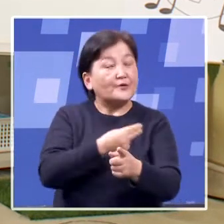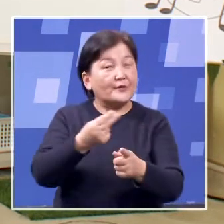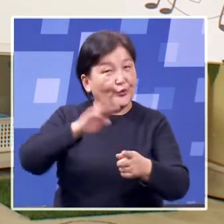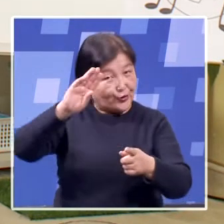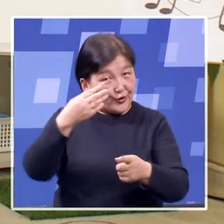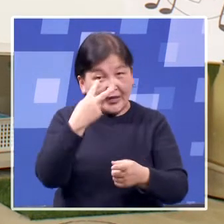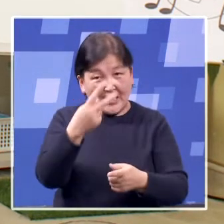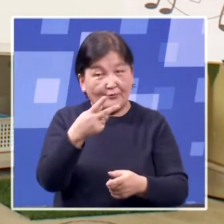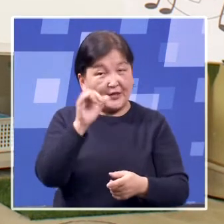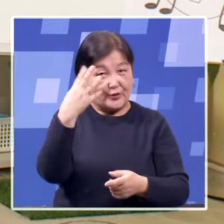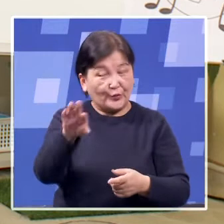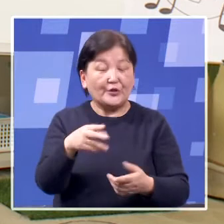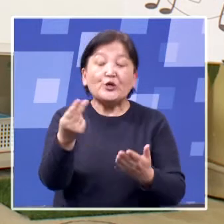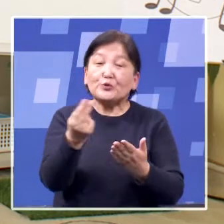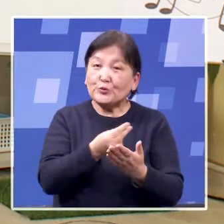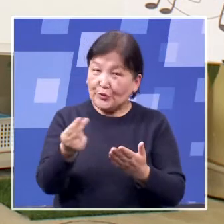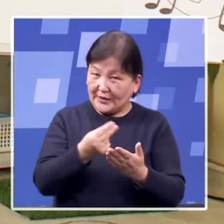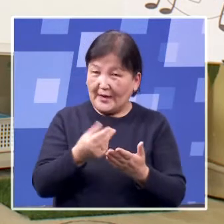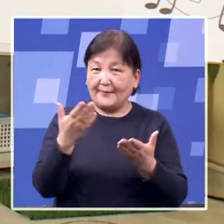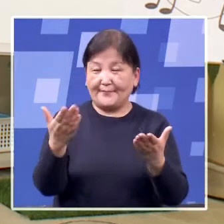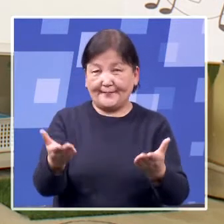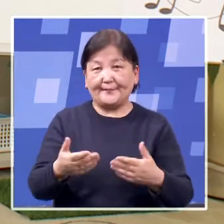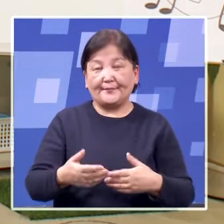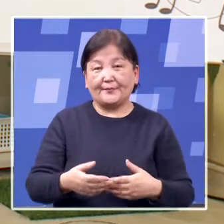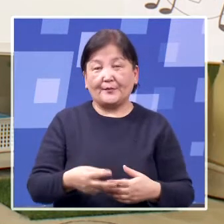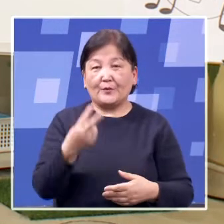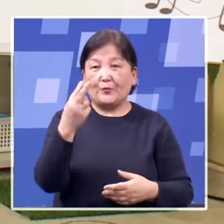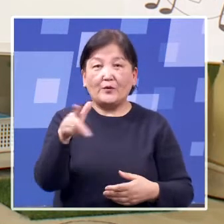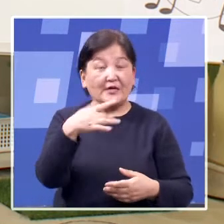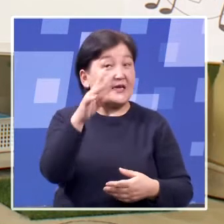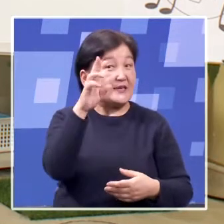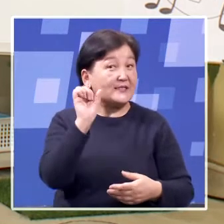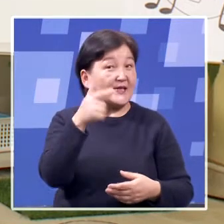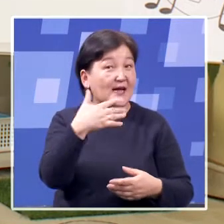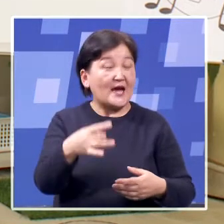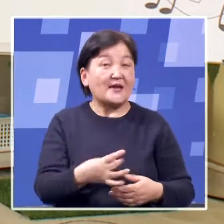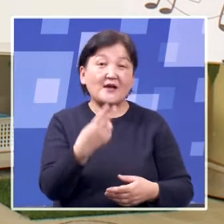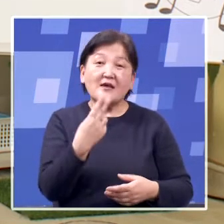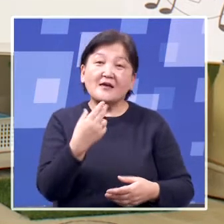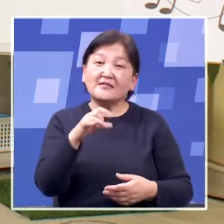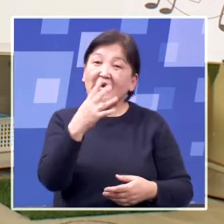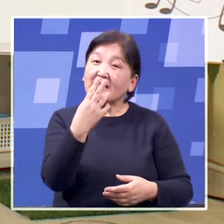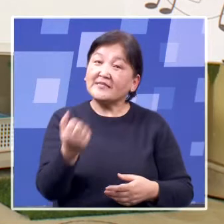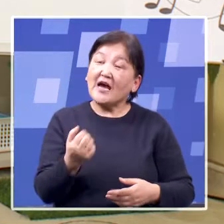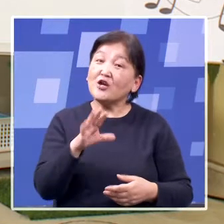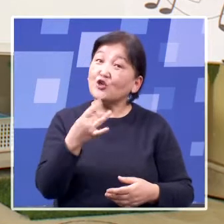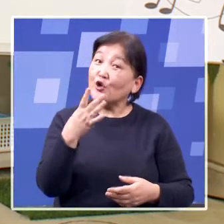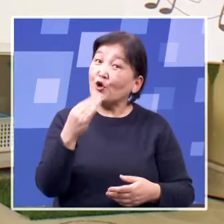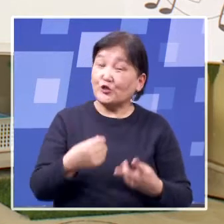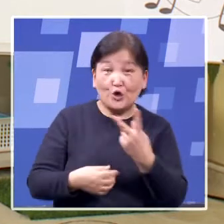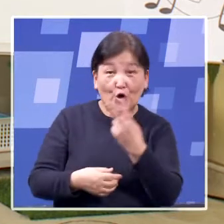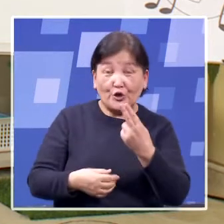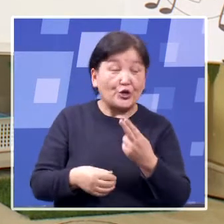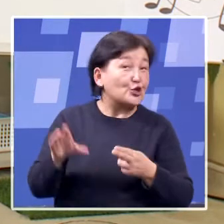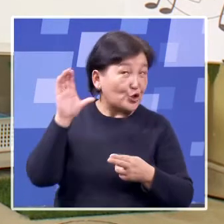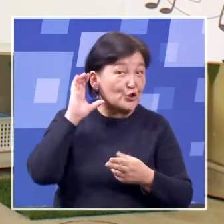байгаа шүү. Үлгэрийн цагаараа зарцаа шоргоолт хоёр үлгэрийг сонсон тийм ээ. Зарцаа шоргоолт хоёр үлгэрт нь ямар